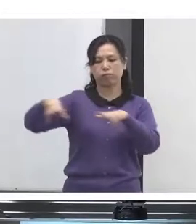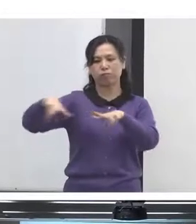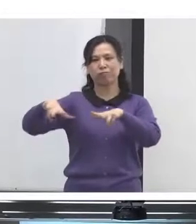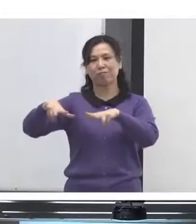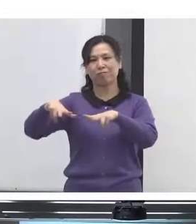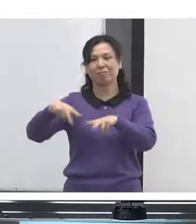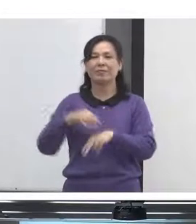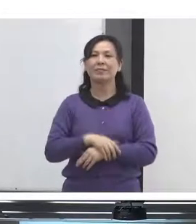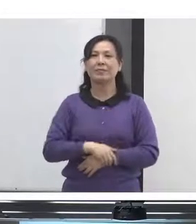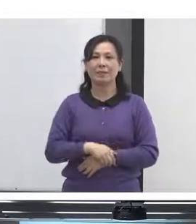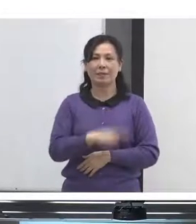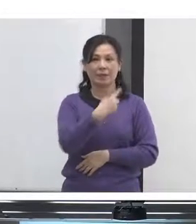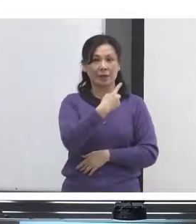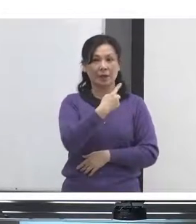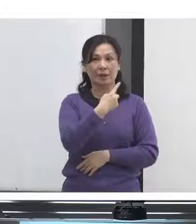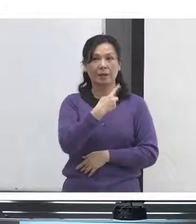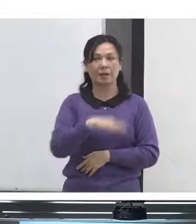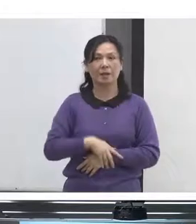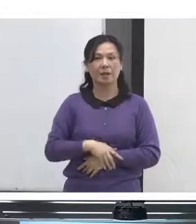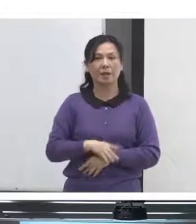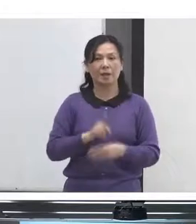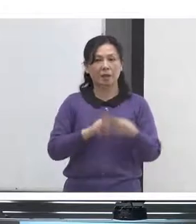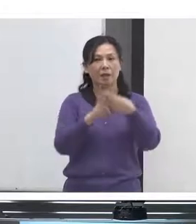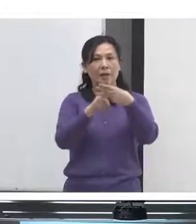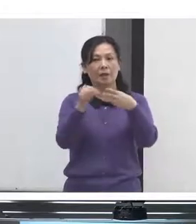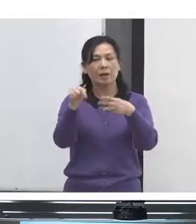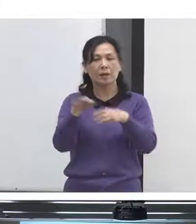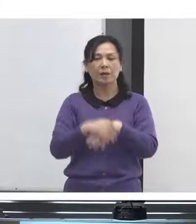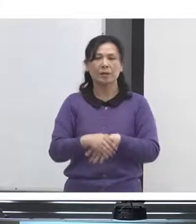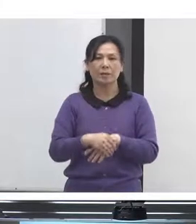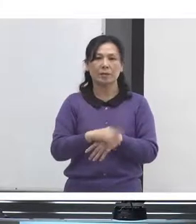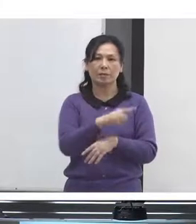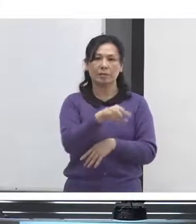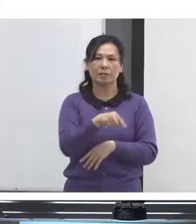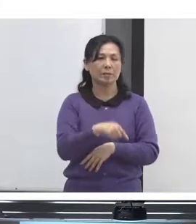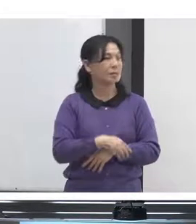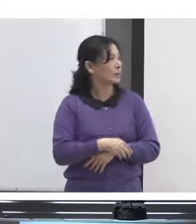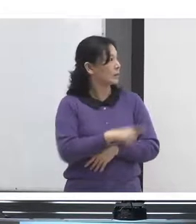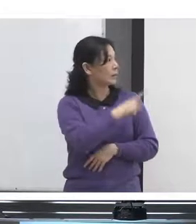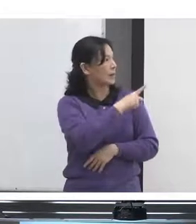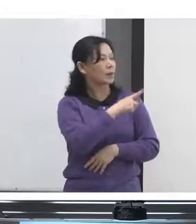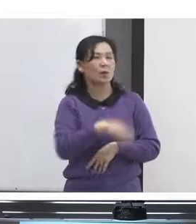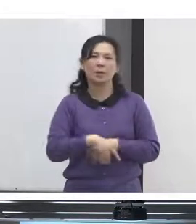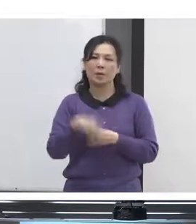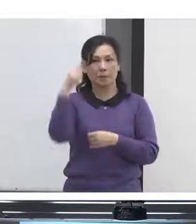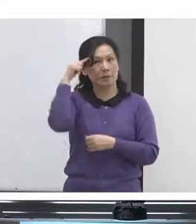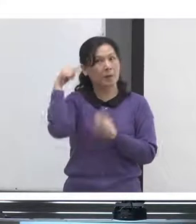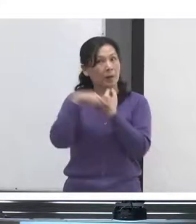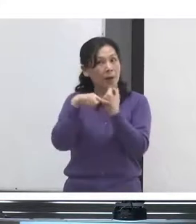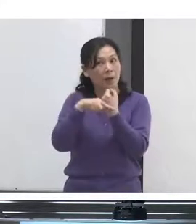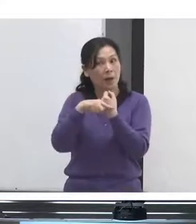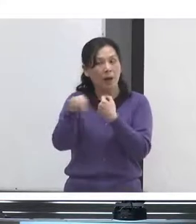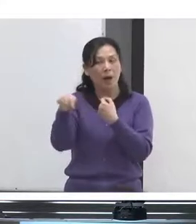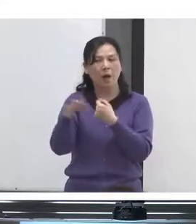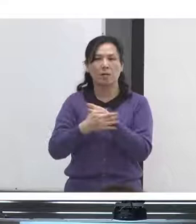个 Dashboard 的部分，它其实主要是用 JavaScript D3 跟 Chart.js 去做开发的。然后